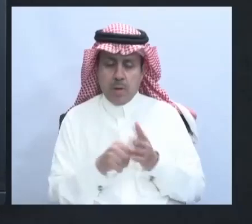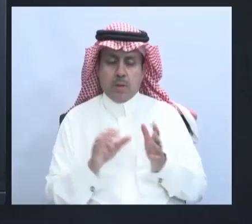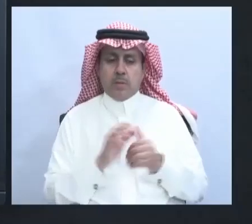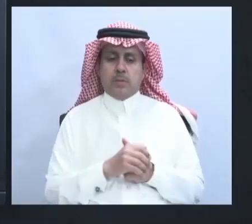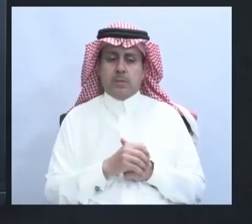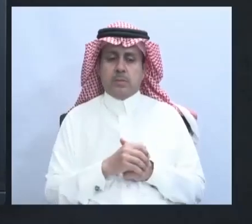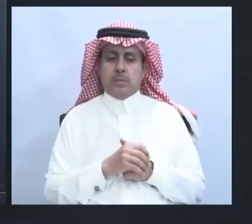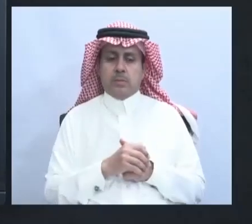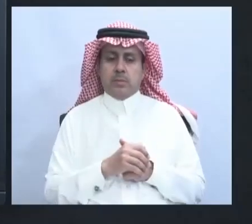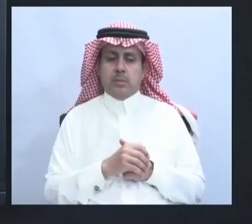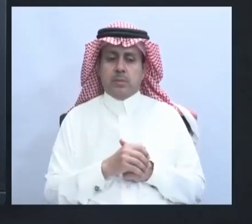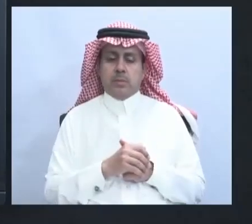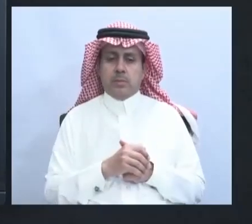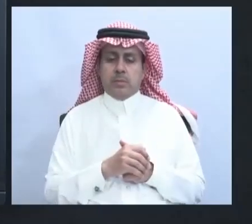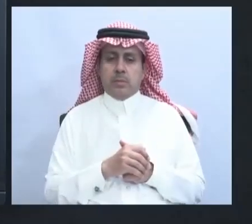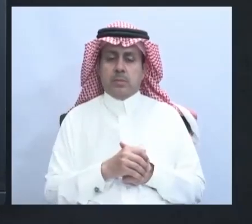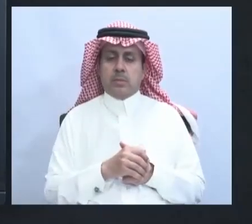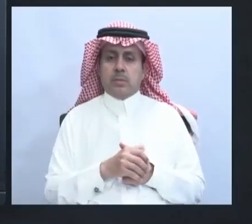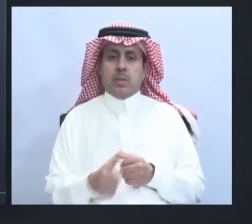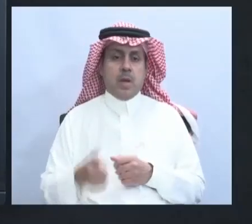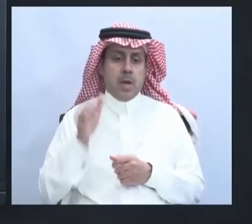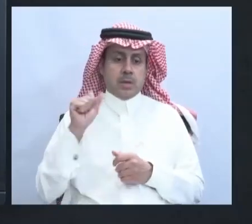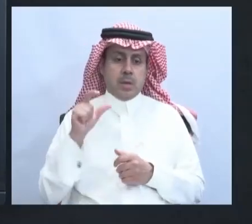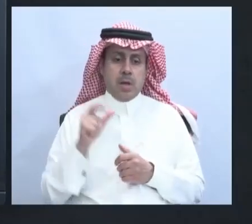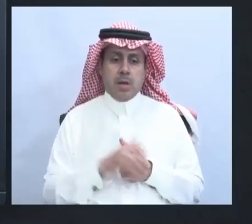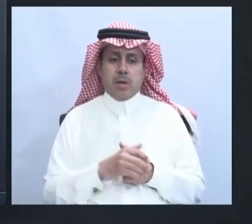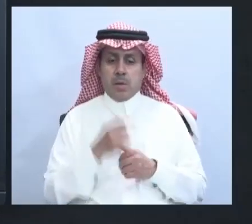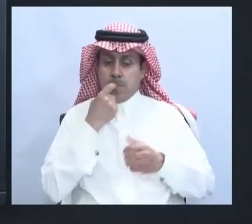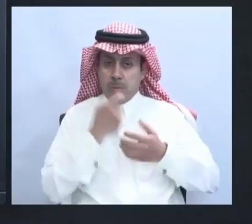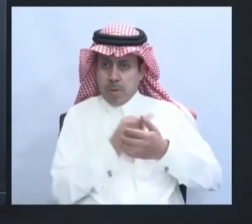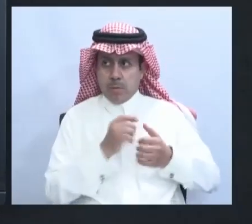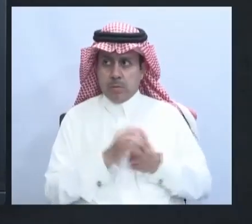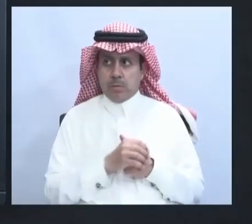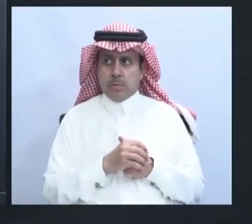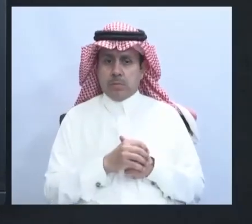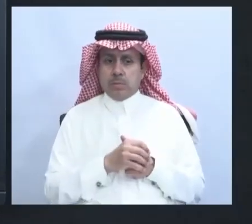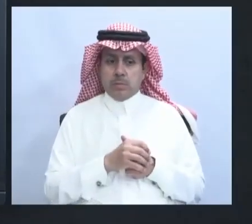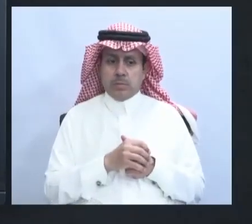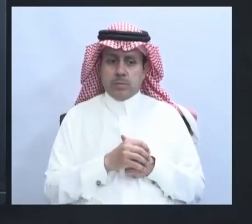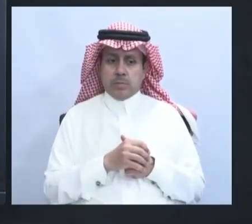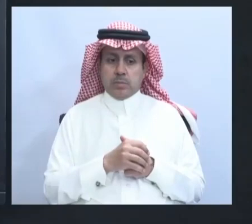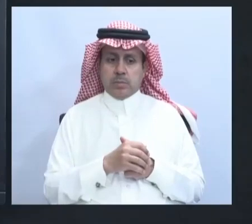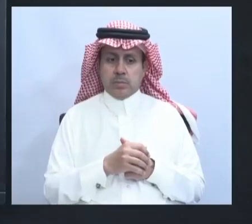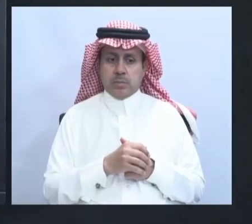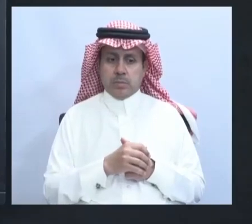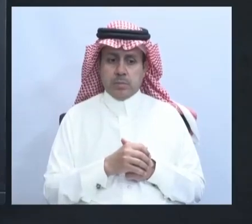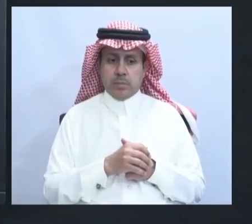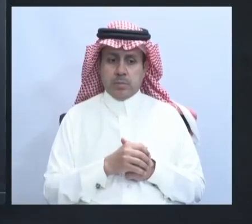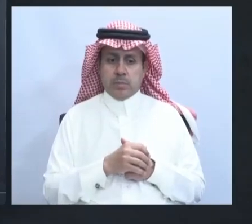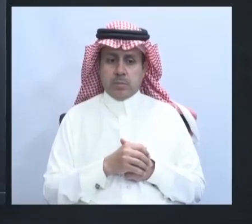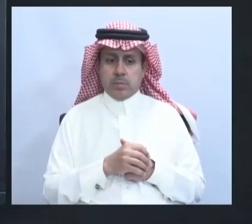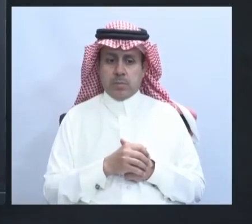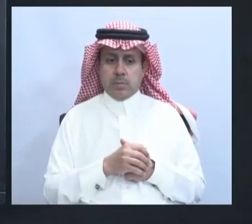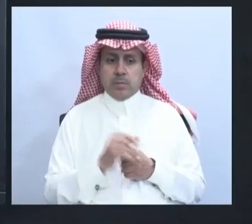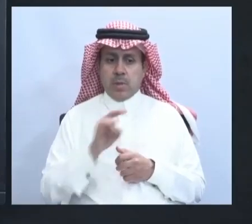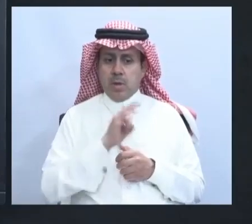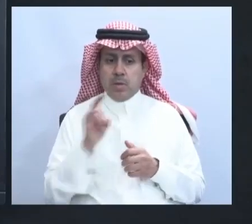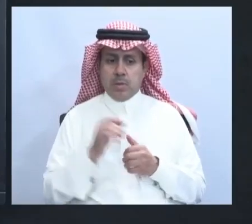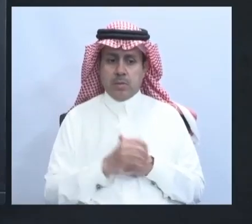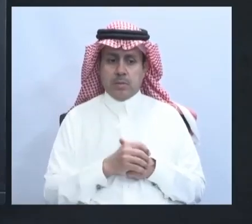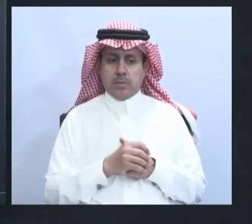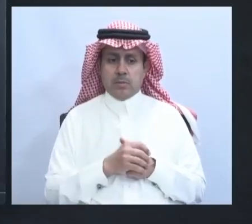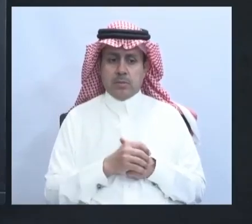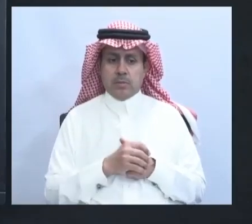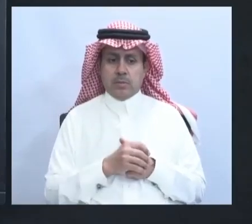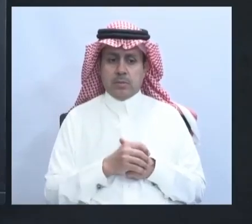ترضع شك في اصل وجود الرضاع تقول المراه لا ادري ارضعت فلانا او لم ارضعه